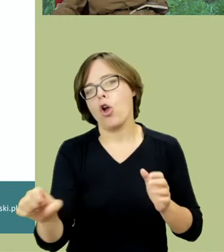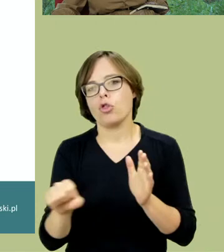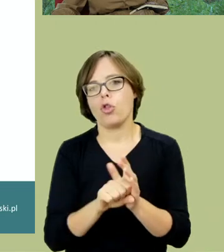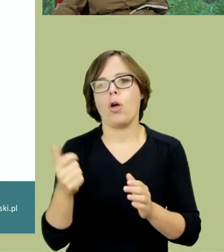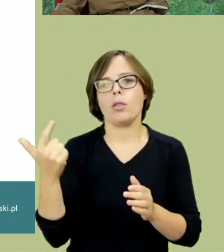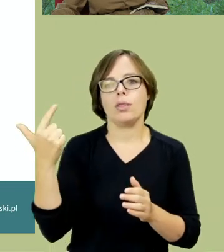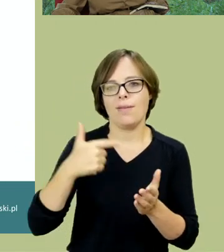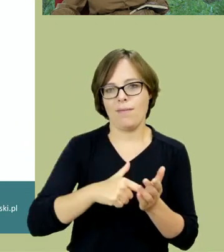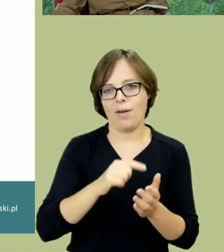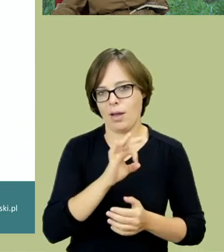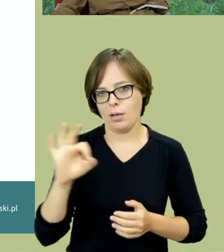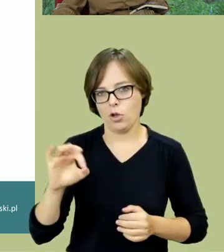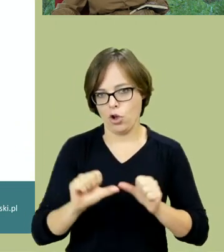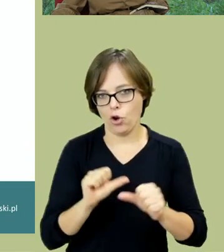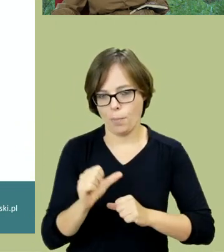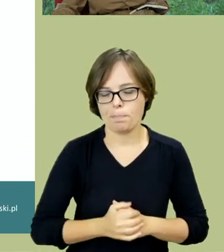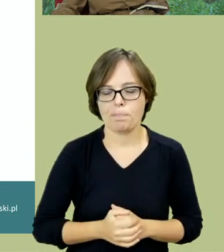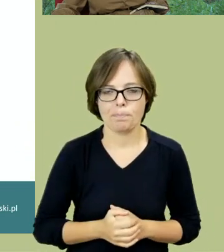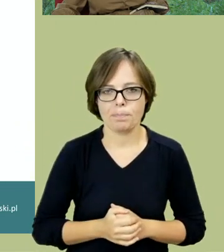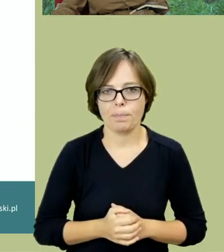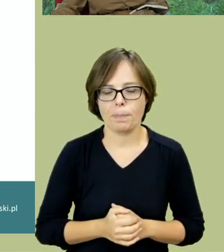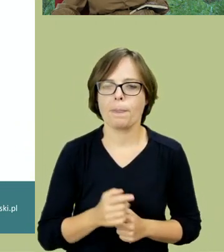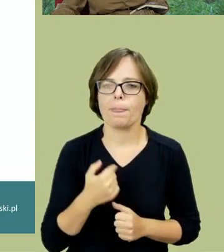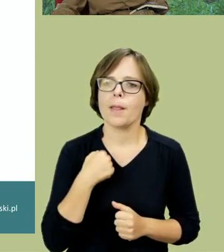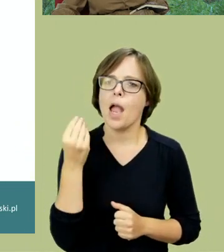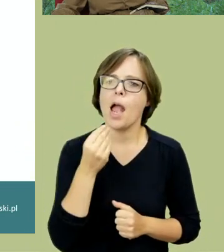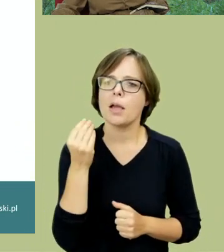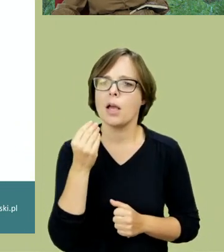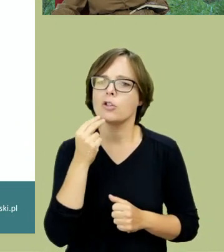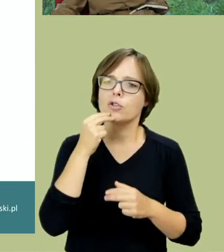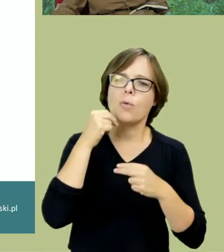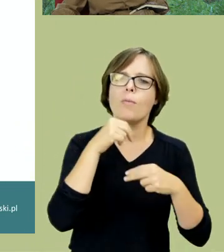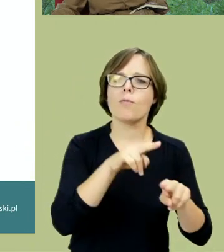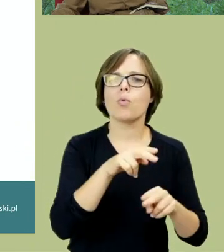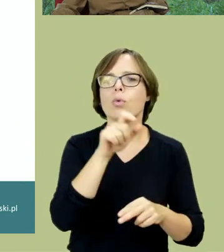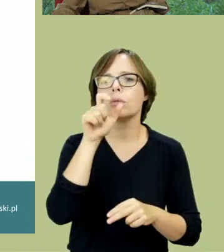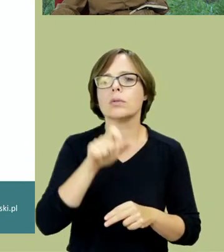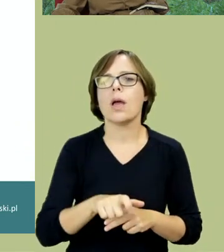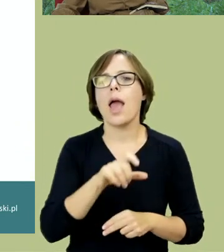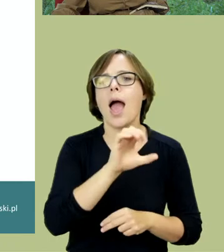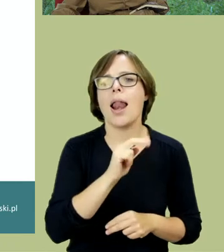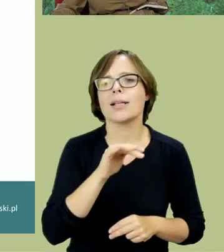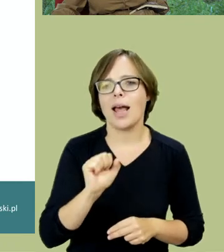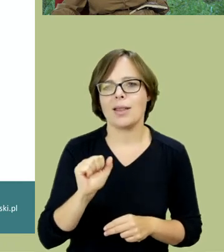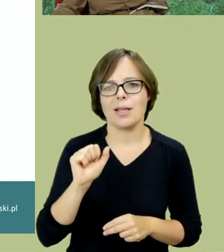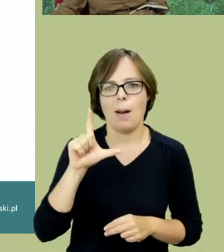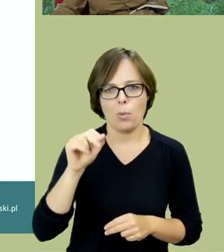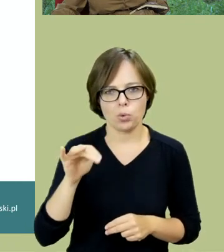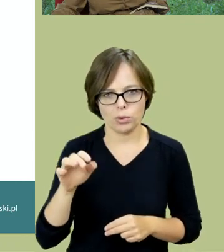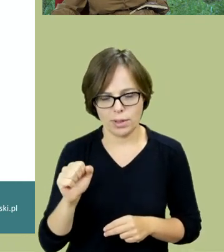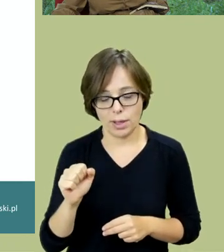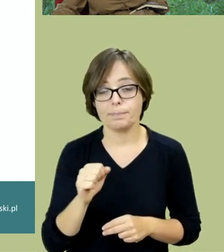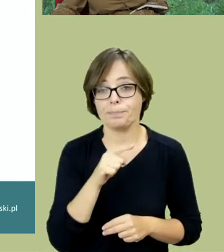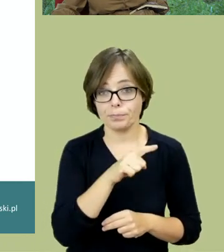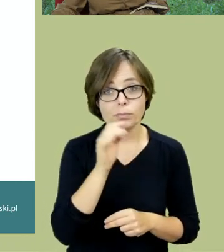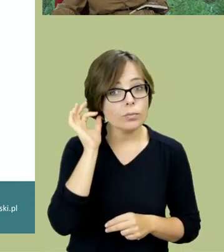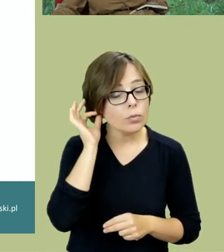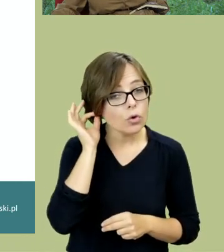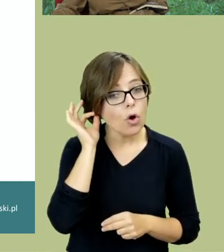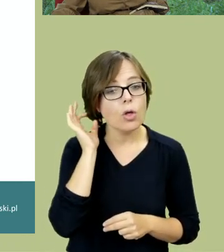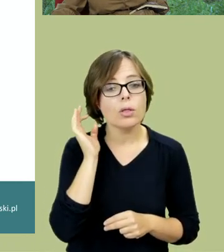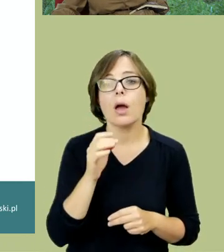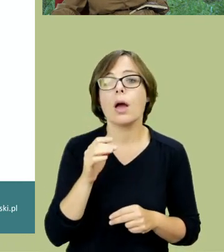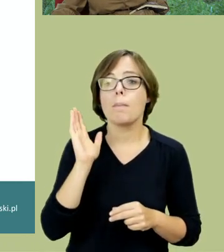roku. Wrócę na chwilę jeszcze do Aleksandry Piłsudskiej, bo ona oczywiście ona już do